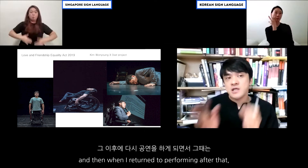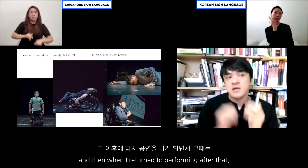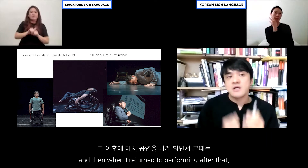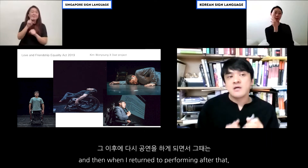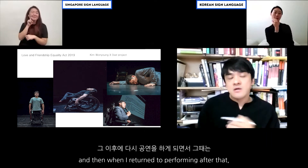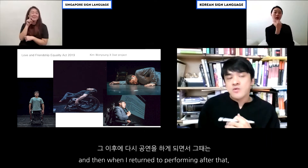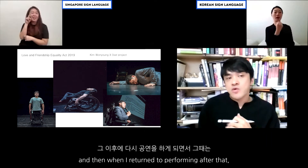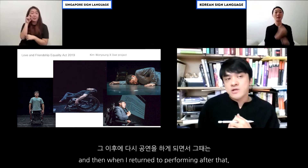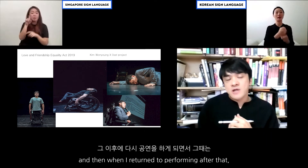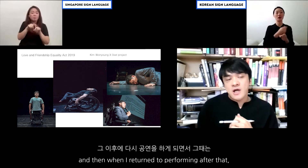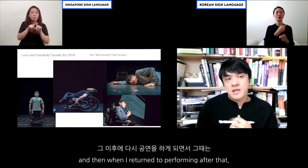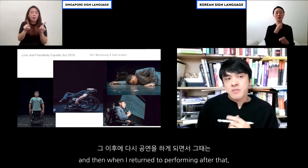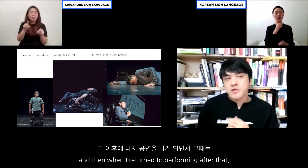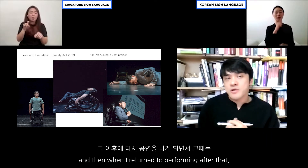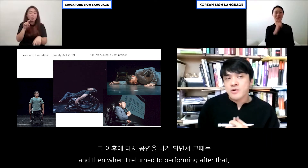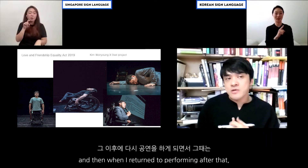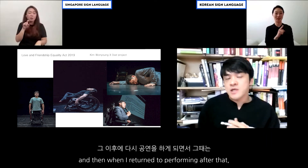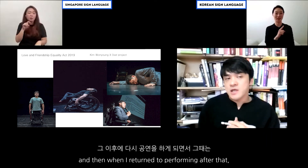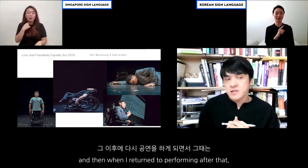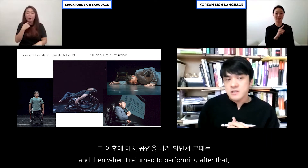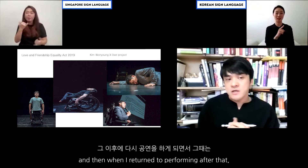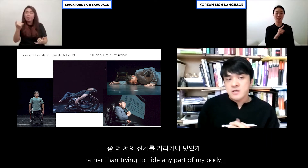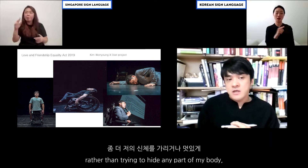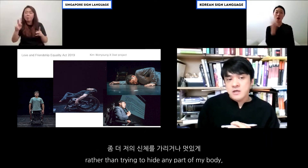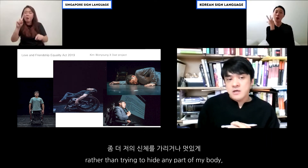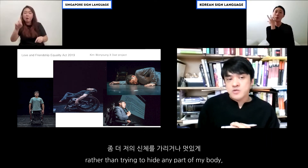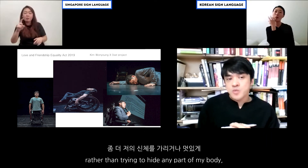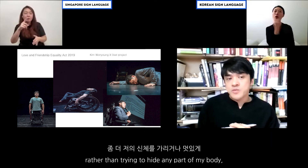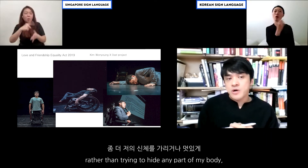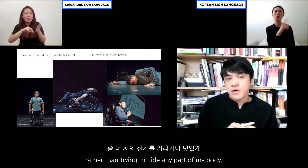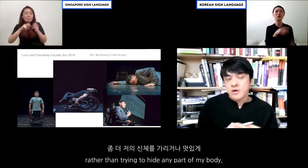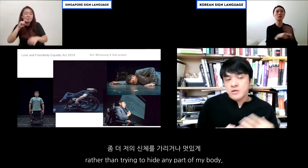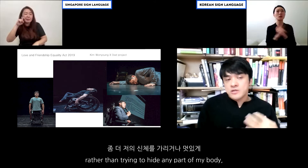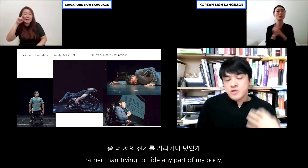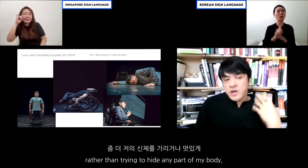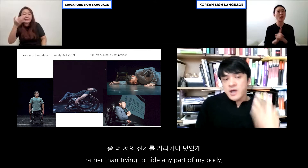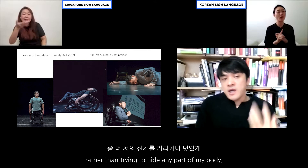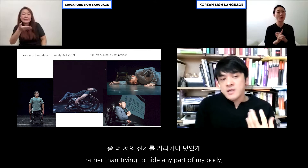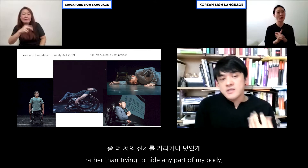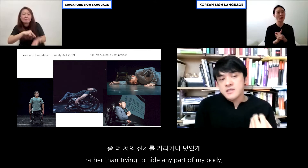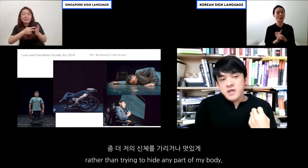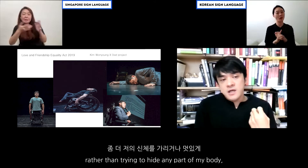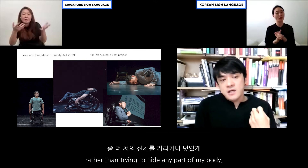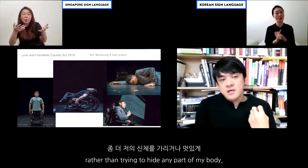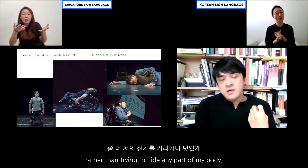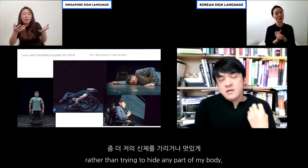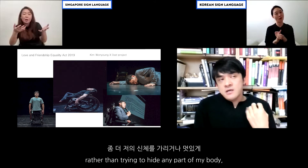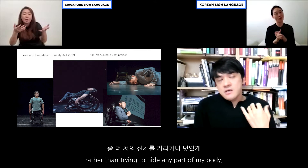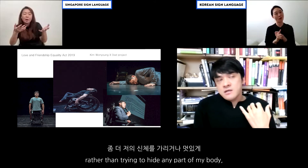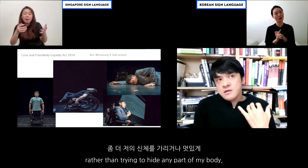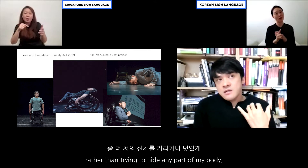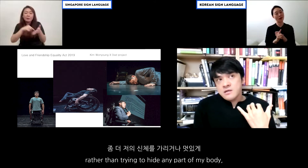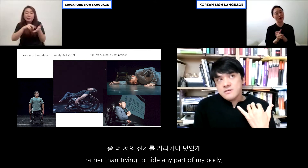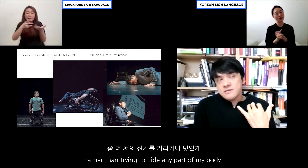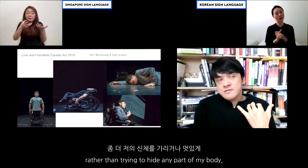다시 공연을 하게 되면서 그때는 좀 더 저의 신체를